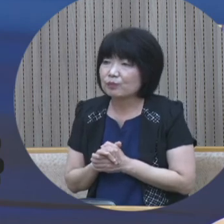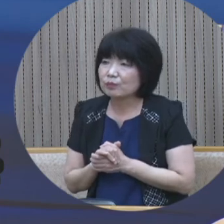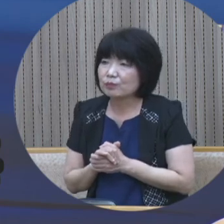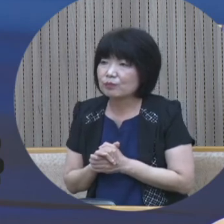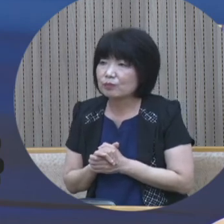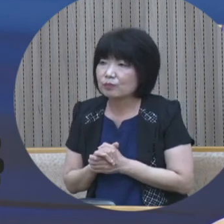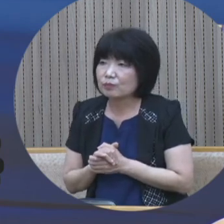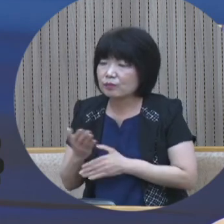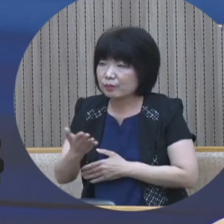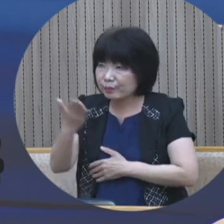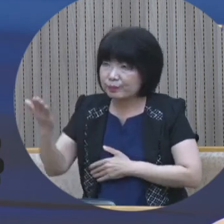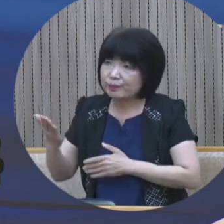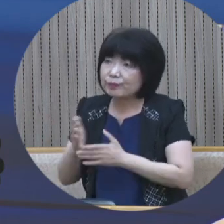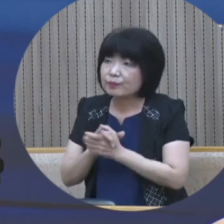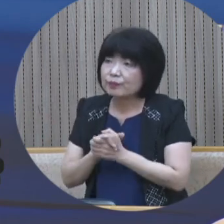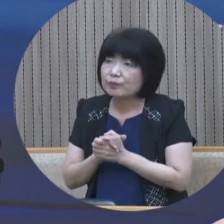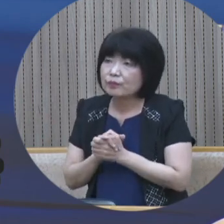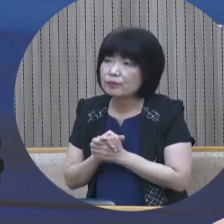여러분,